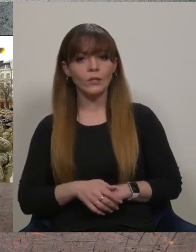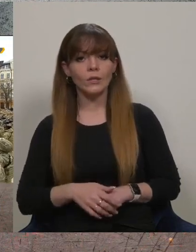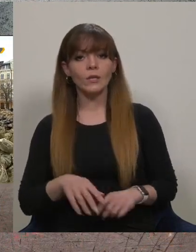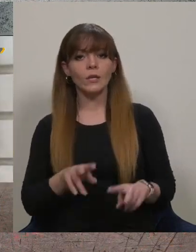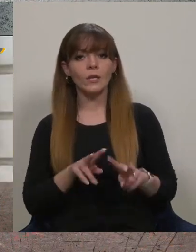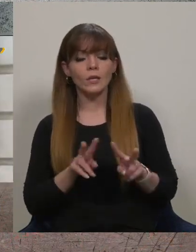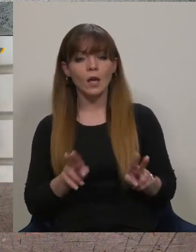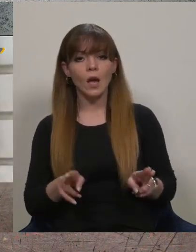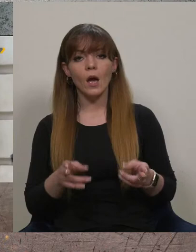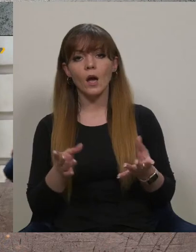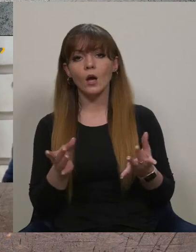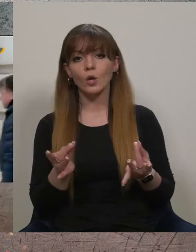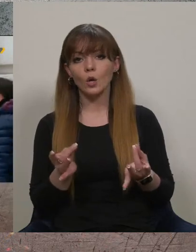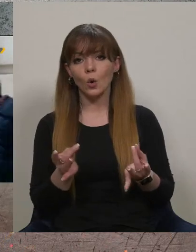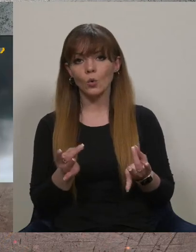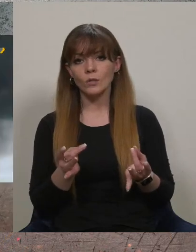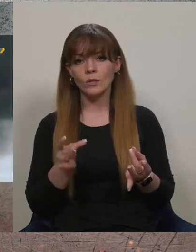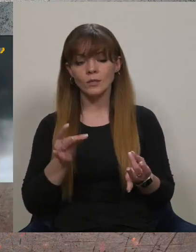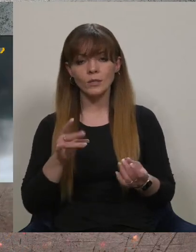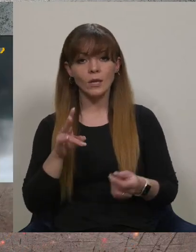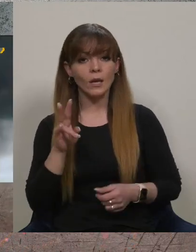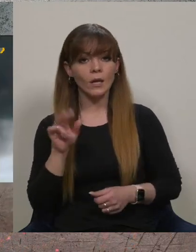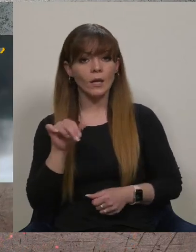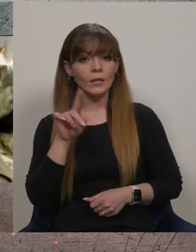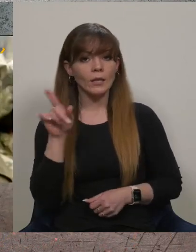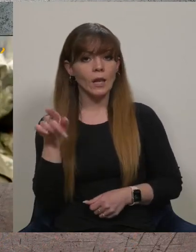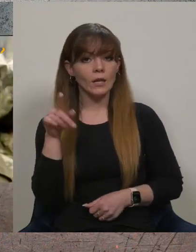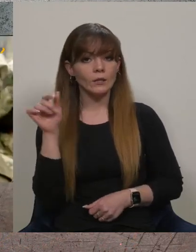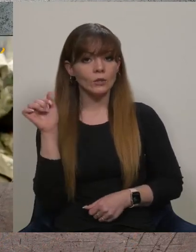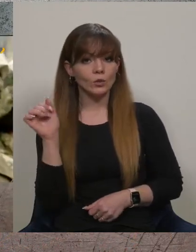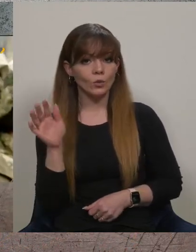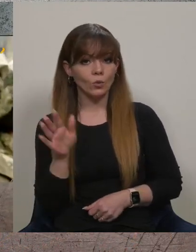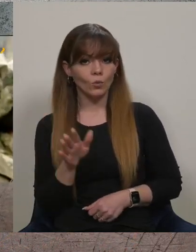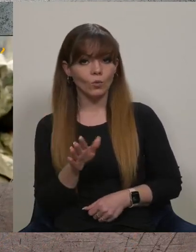вороженьки, як роса на